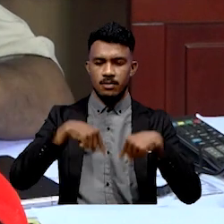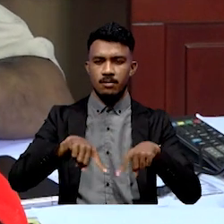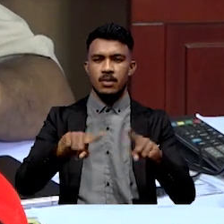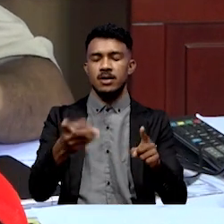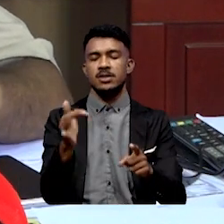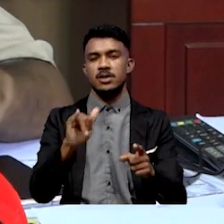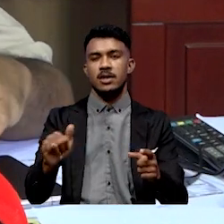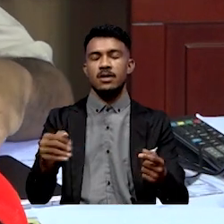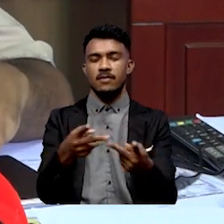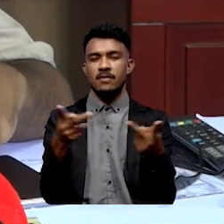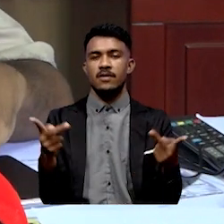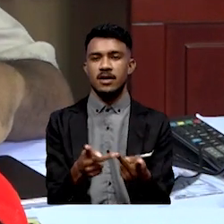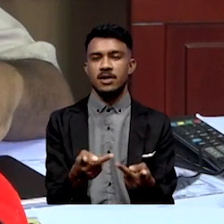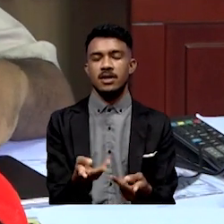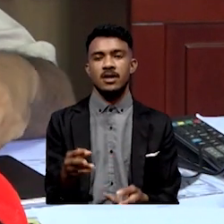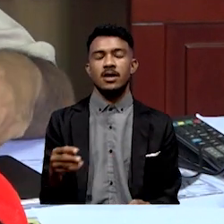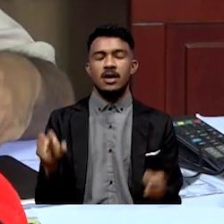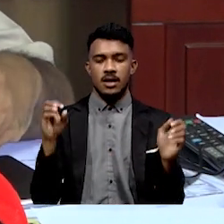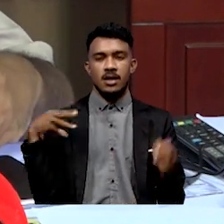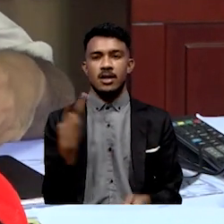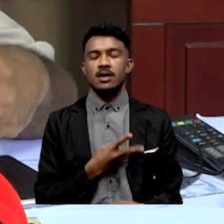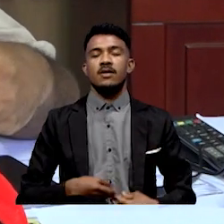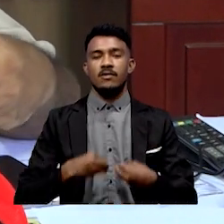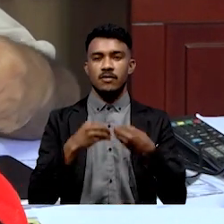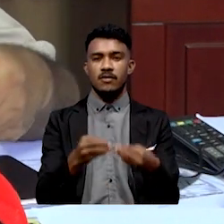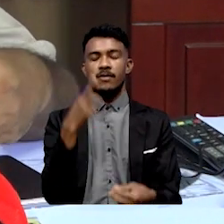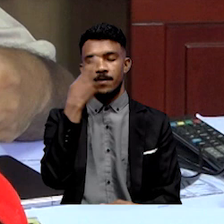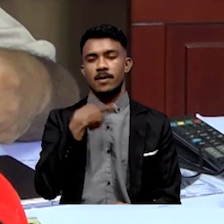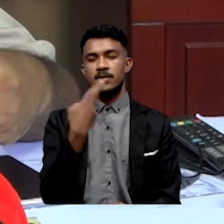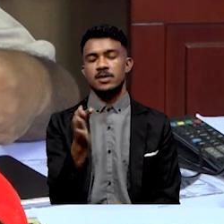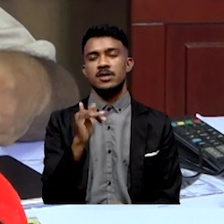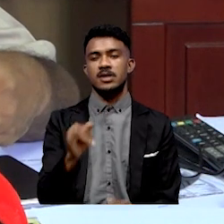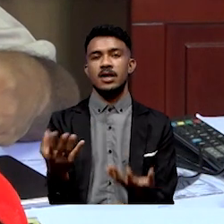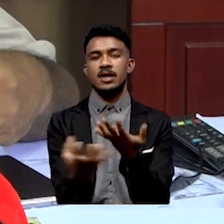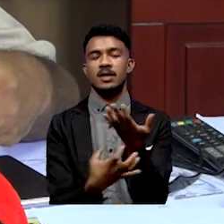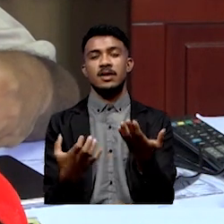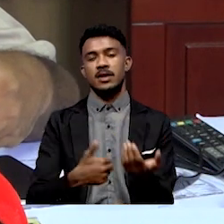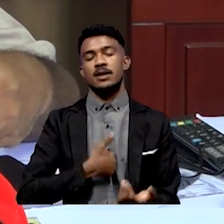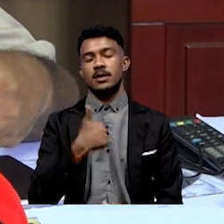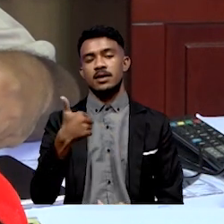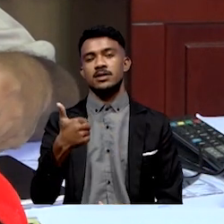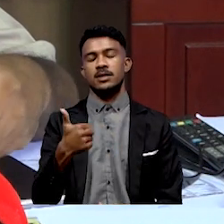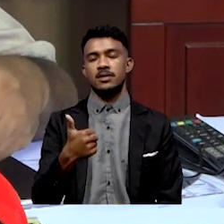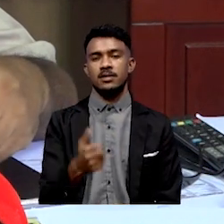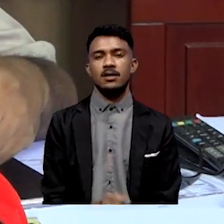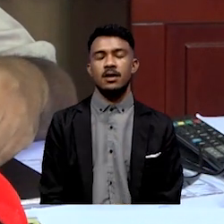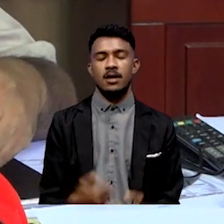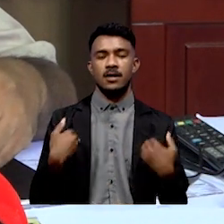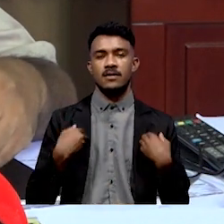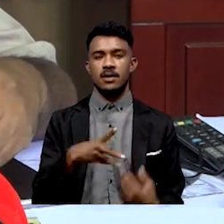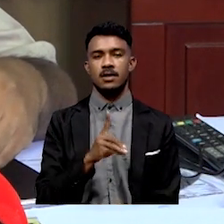foha hamatak pois masira se generasi. Rasa baba ita bot sira hapene. I ia Don Bosco